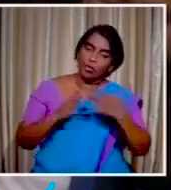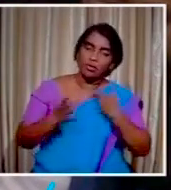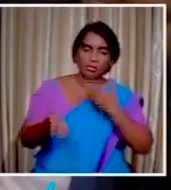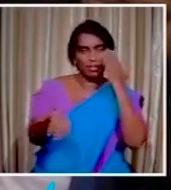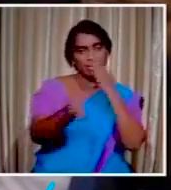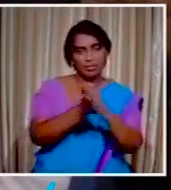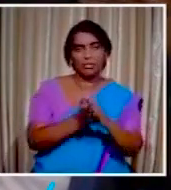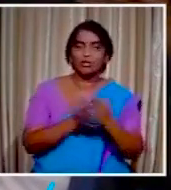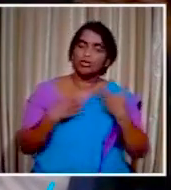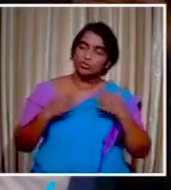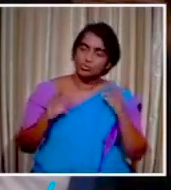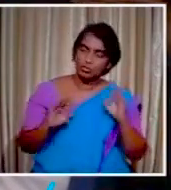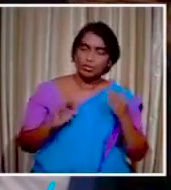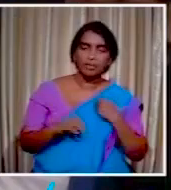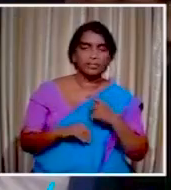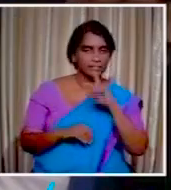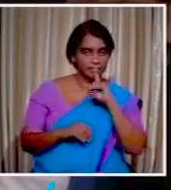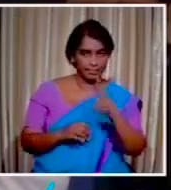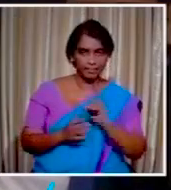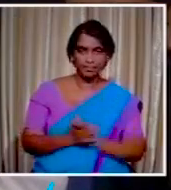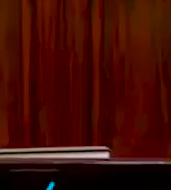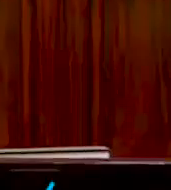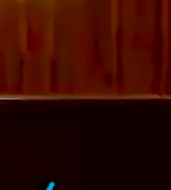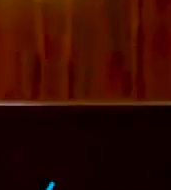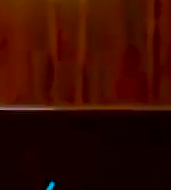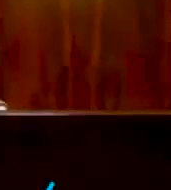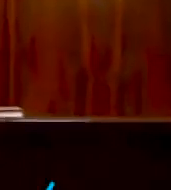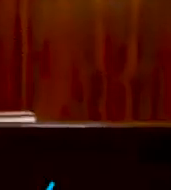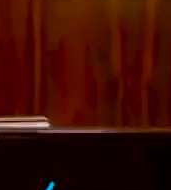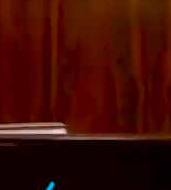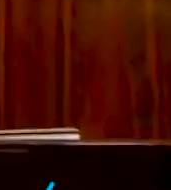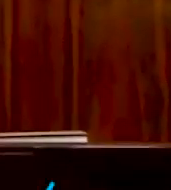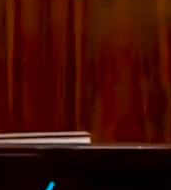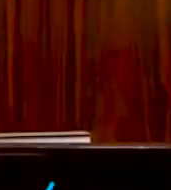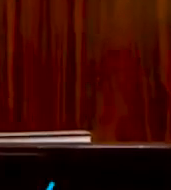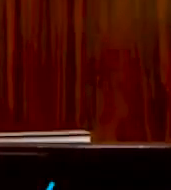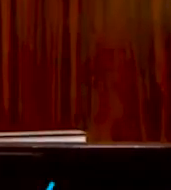කරන්න සූදානම් කියන එකත් මෙලයි මතක් කරනවා Thank you minister